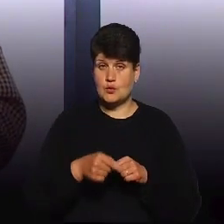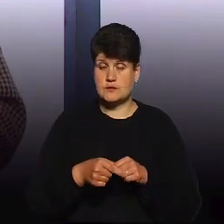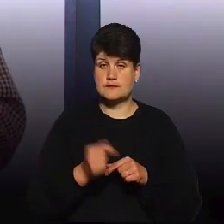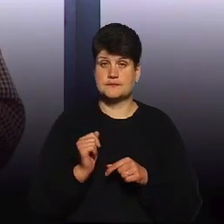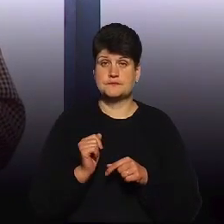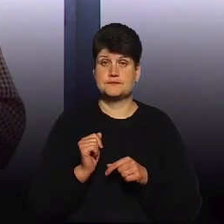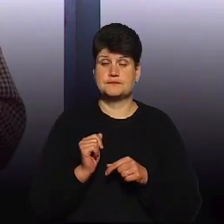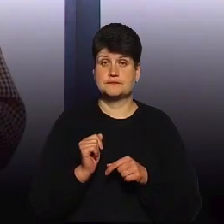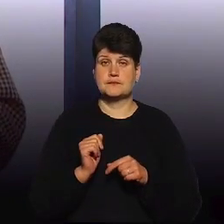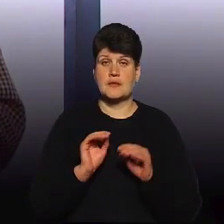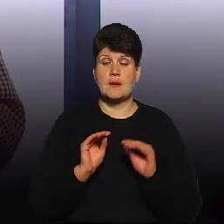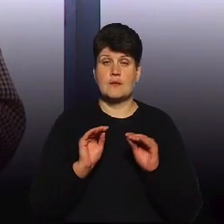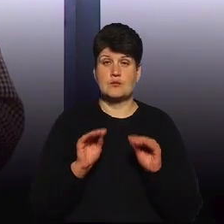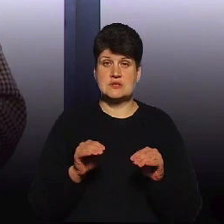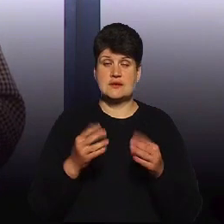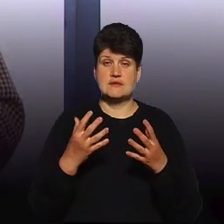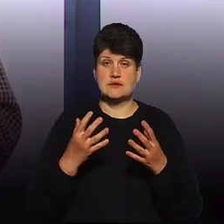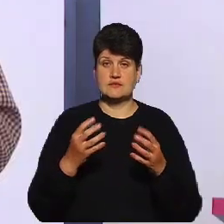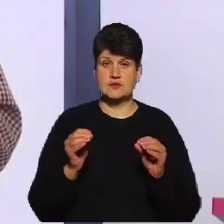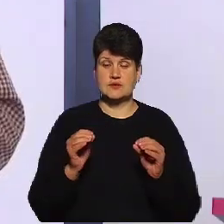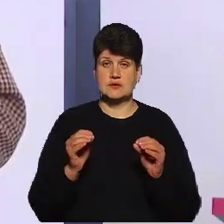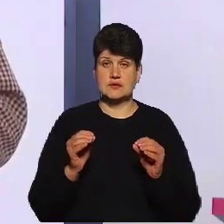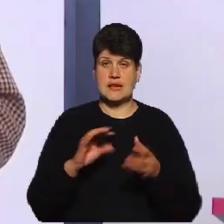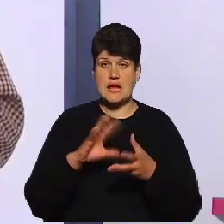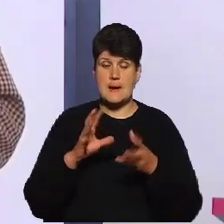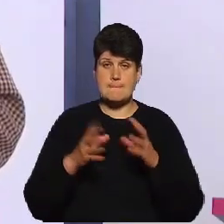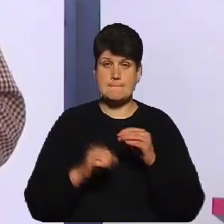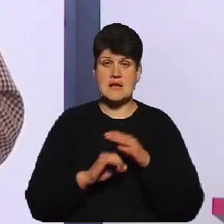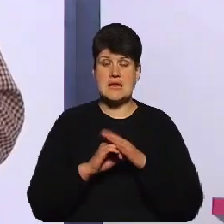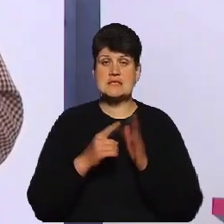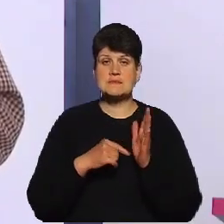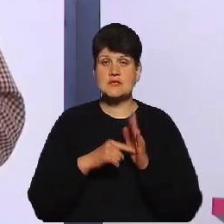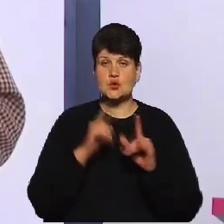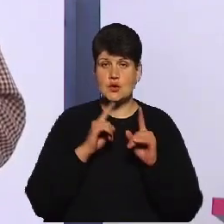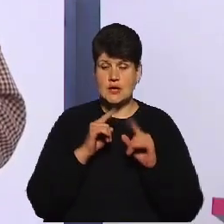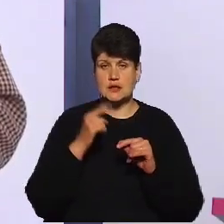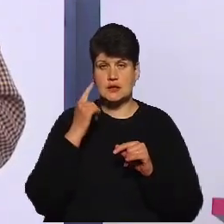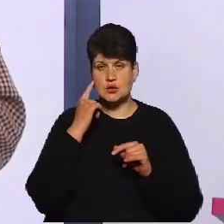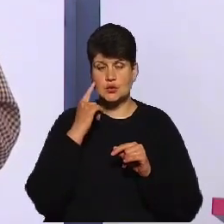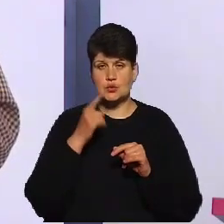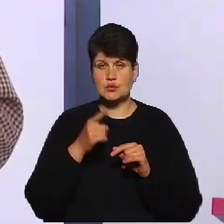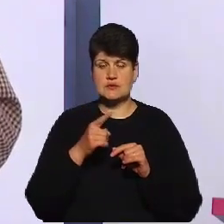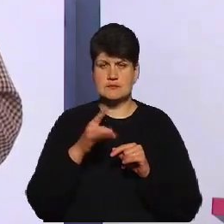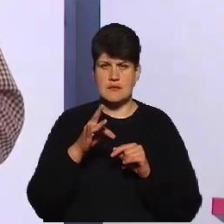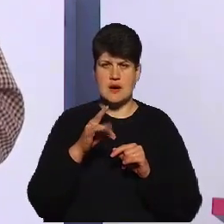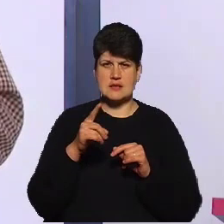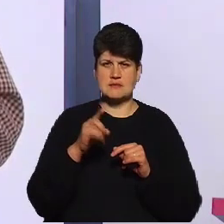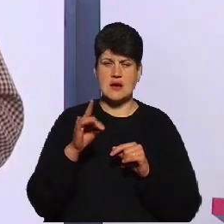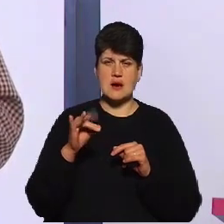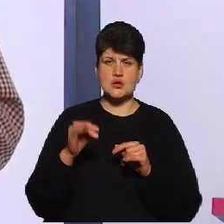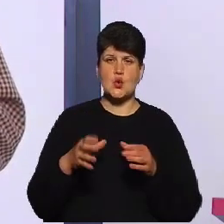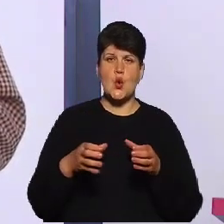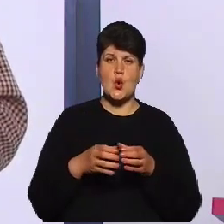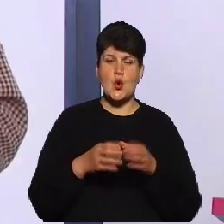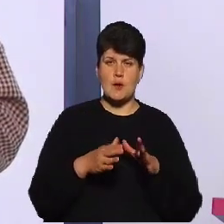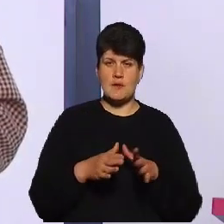поставили вже на баланс міської ради, думаю, що там хоча б виплачували. З Баразької громади, так? Так, щоб